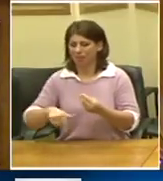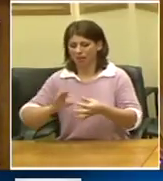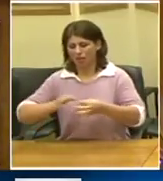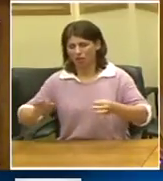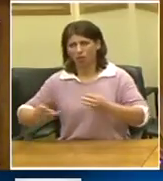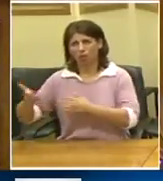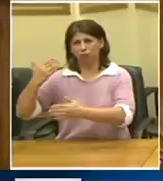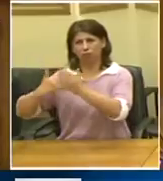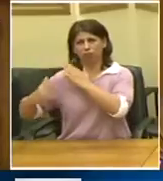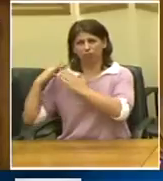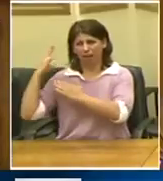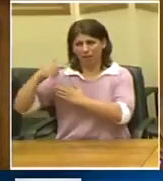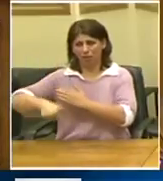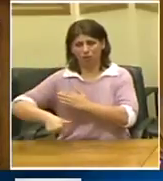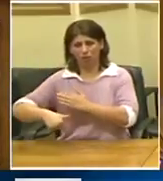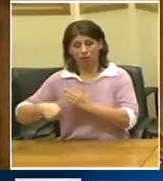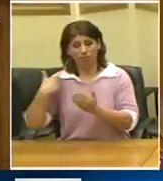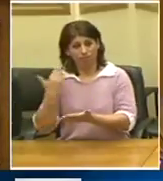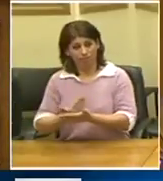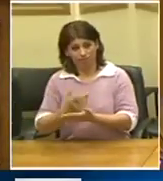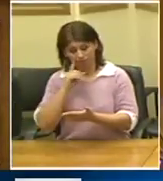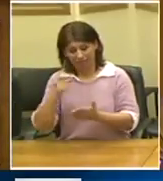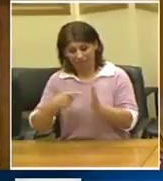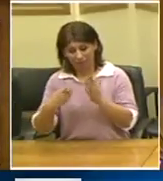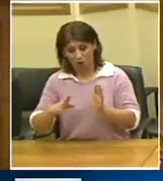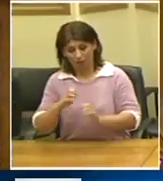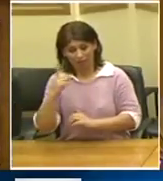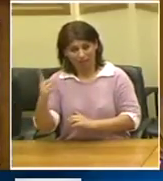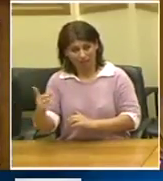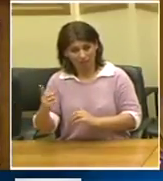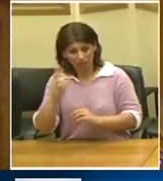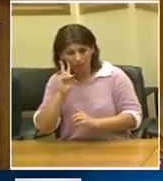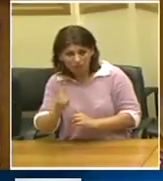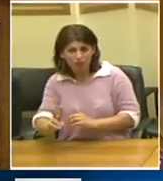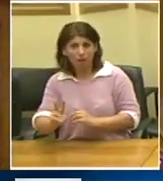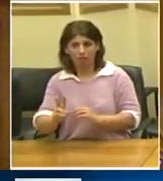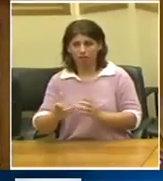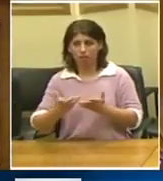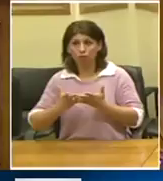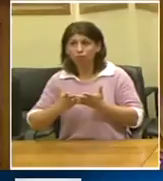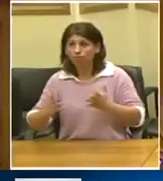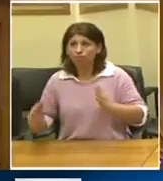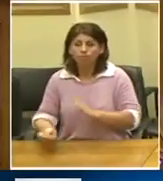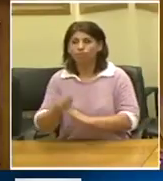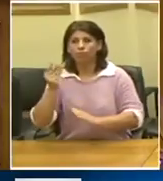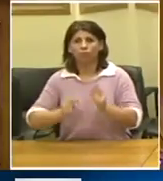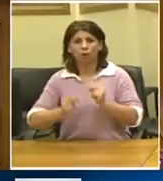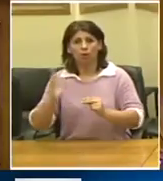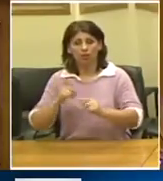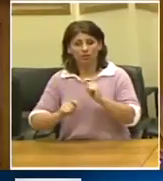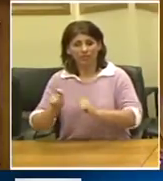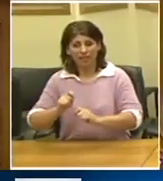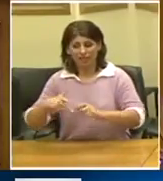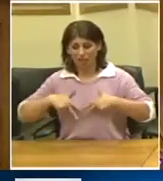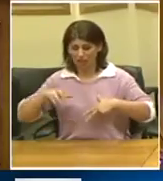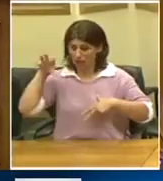αναδρομή. Ξανατέθηκε επιτακτικά το 1991 και φάνηκε το μέγεθός του ως σύγχρονο πρόβλημα όταν δημιουργήθηκε ένα κράτος στα βόρεια σύνορά